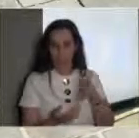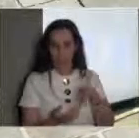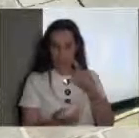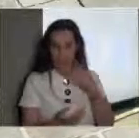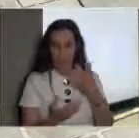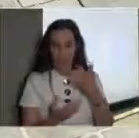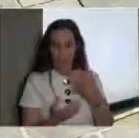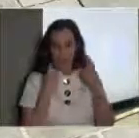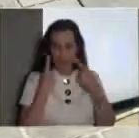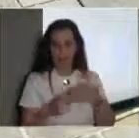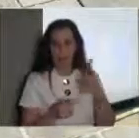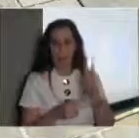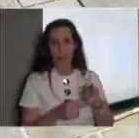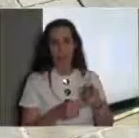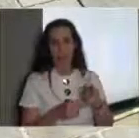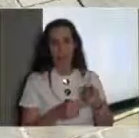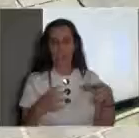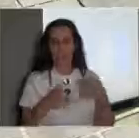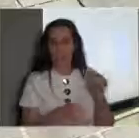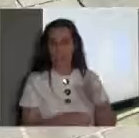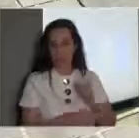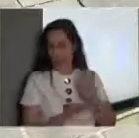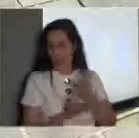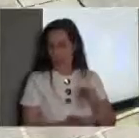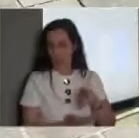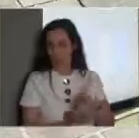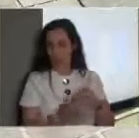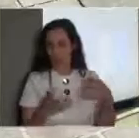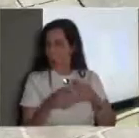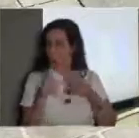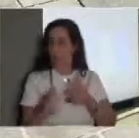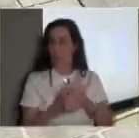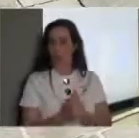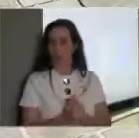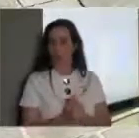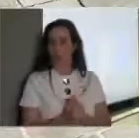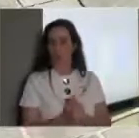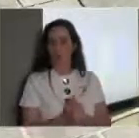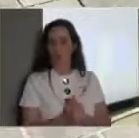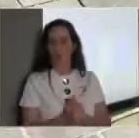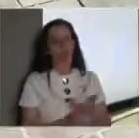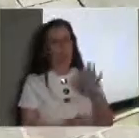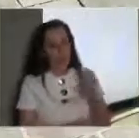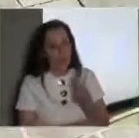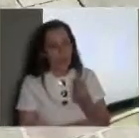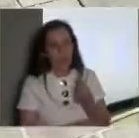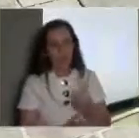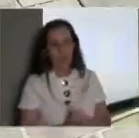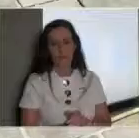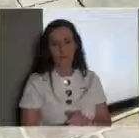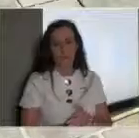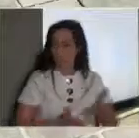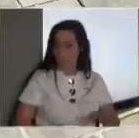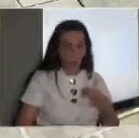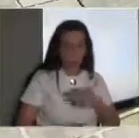תכתיר כמה חרדים יש ביחידות צבאיות היום, ביחידות קרביות. עוד משהו?